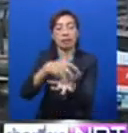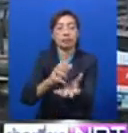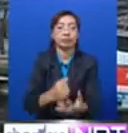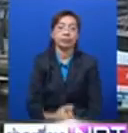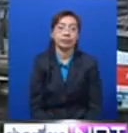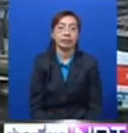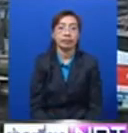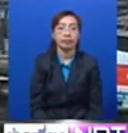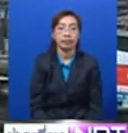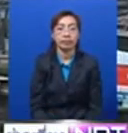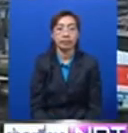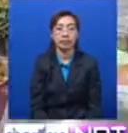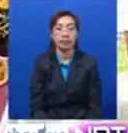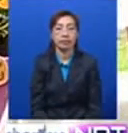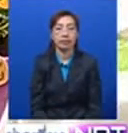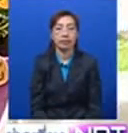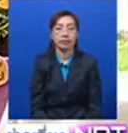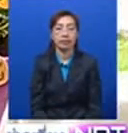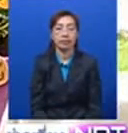าน